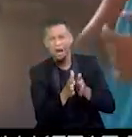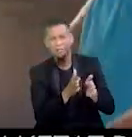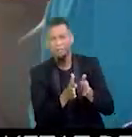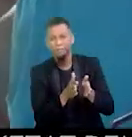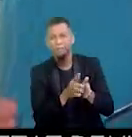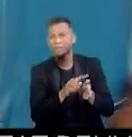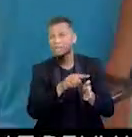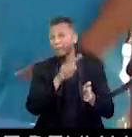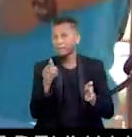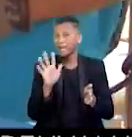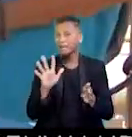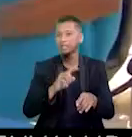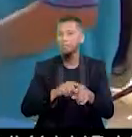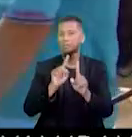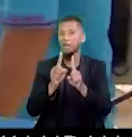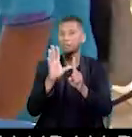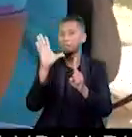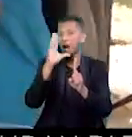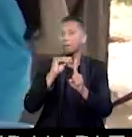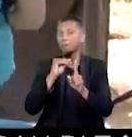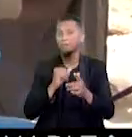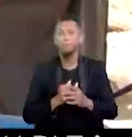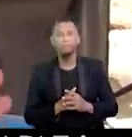pukul 23 waktu Indonesia Barat.